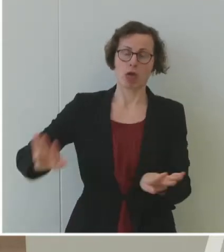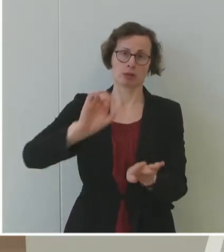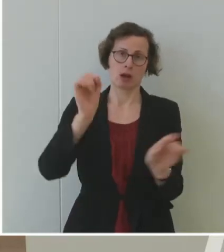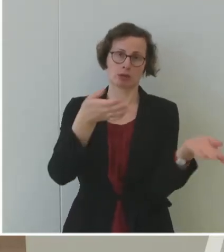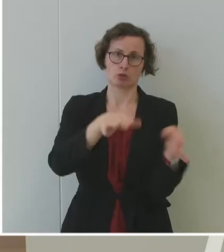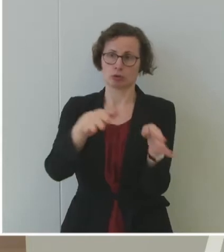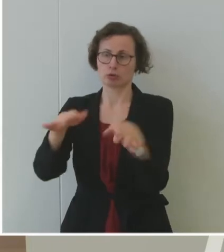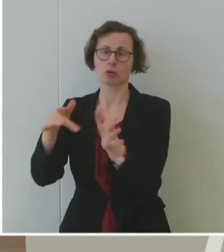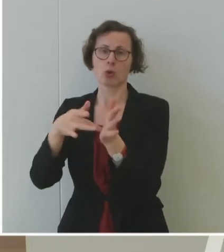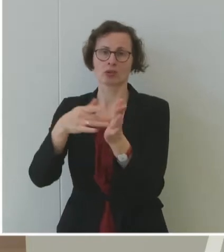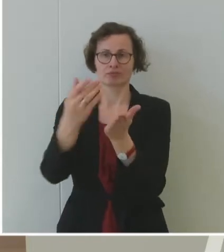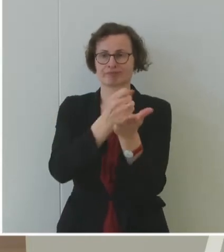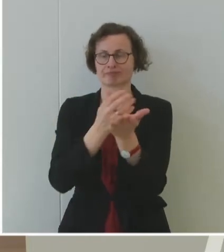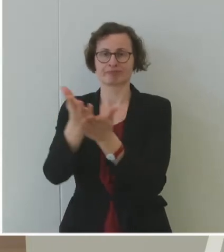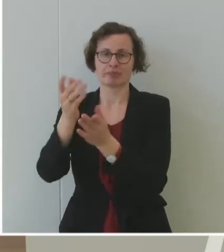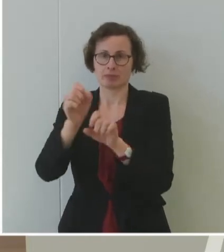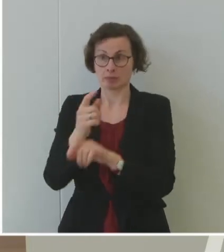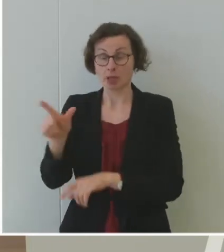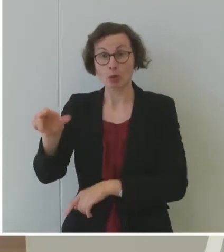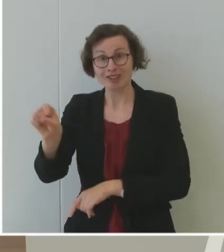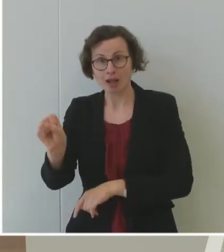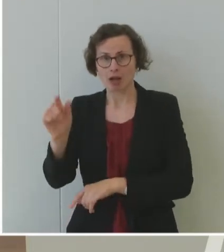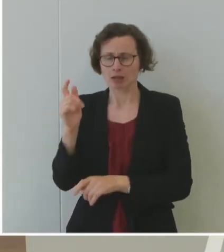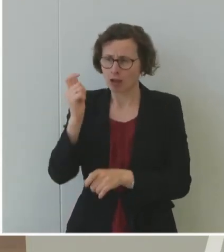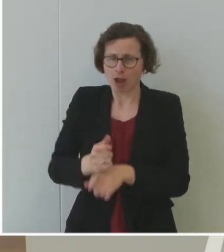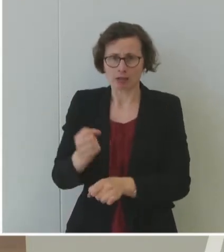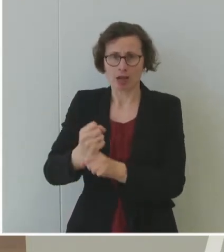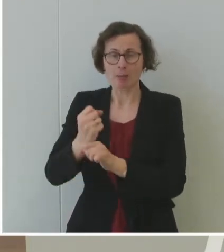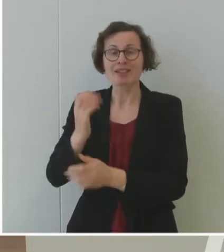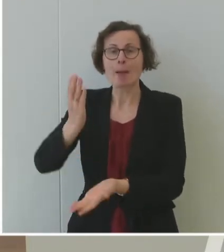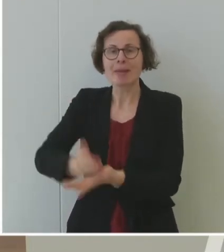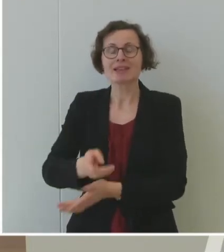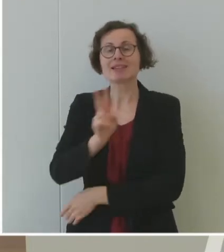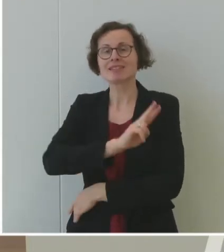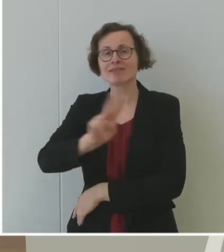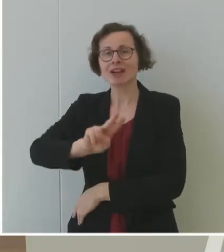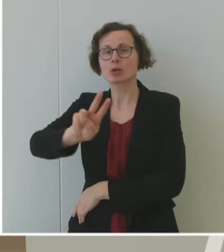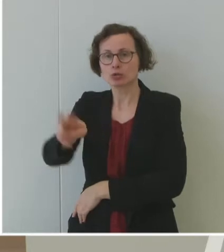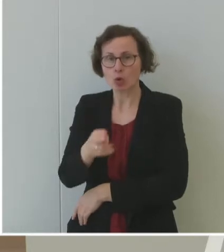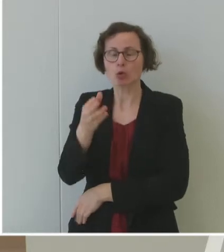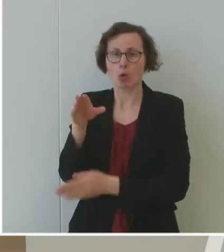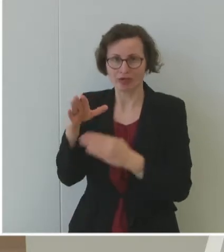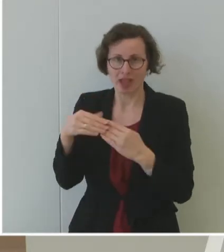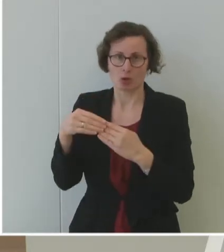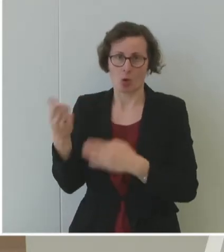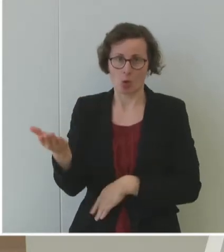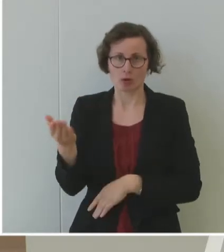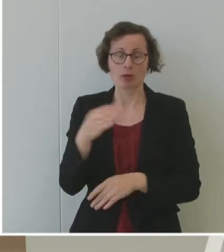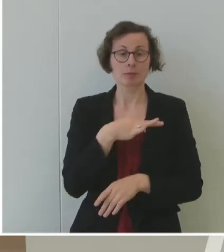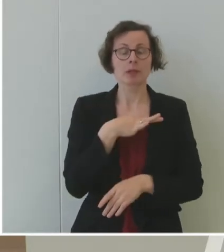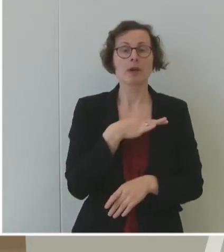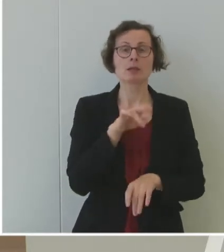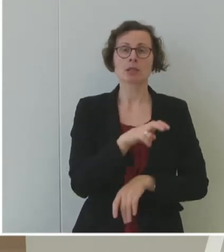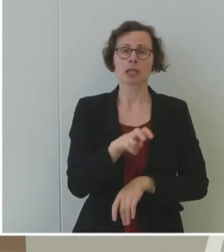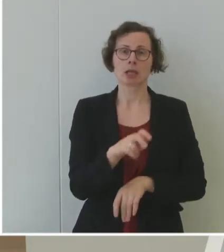nicht. Während Luisa für ihren Knochenjob am Ende mit gerade mal 2.000 Euro netto nach Hause geht, machen private Klinikkonzerne Millionen